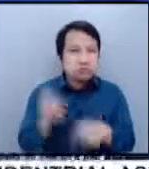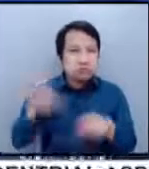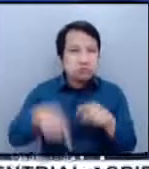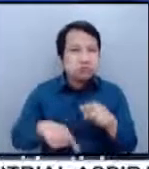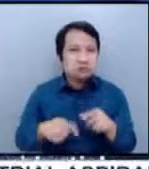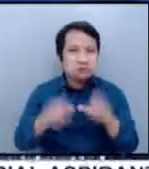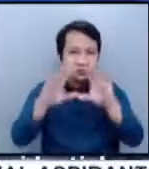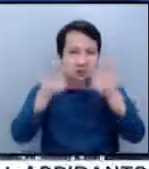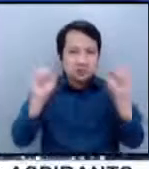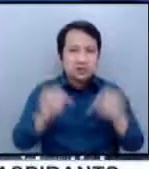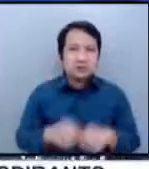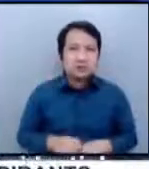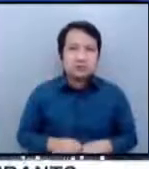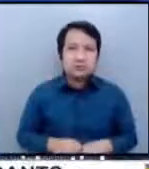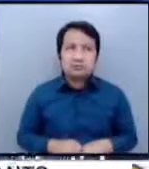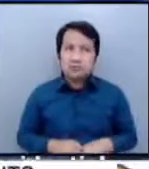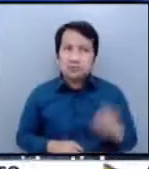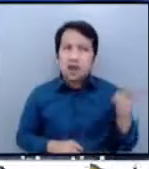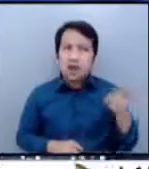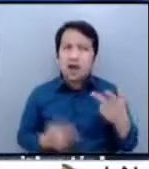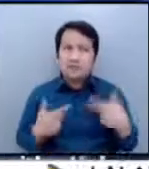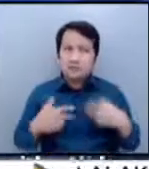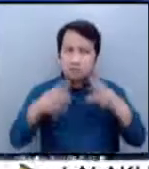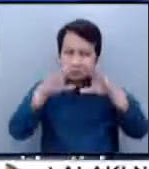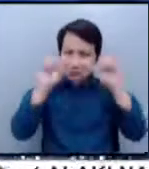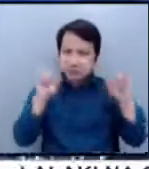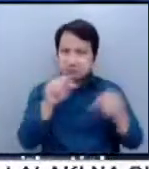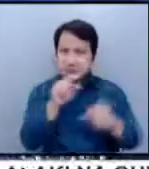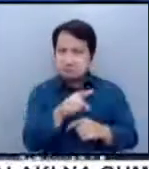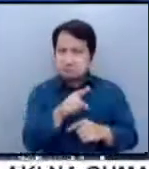Meron naman dyan ang presidente pero